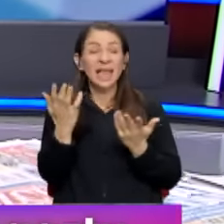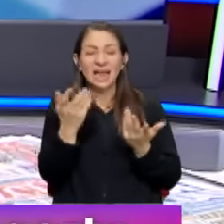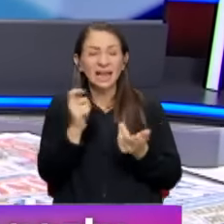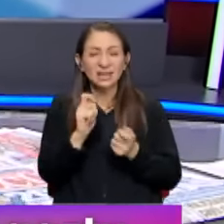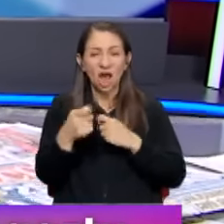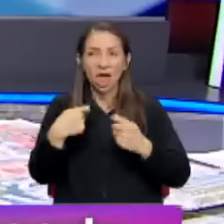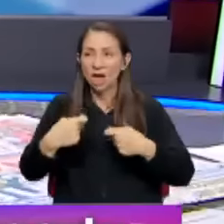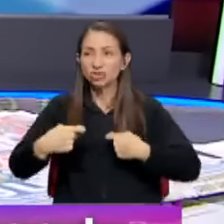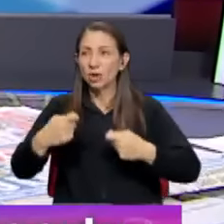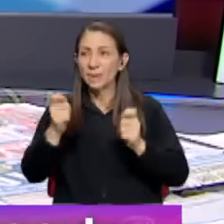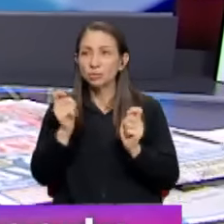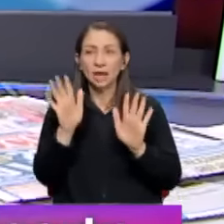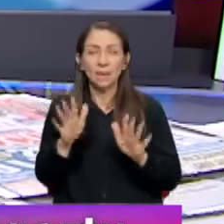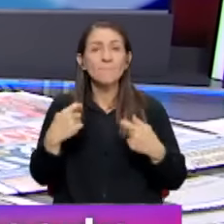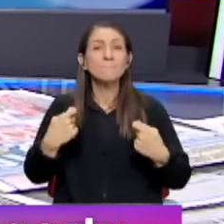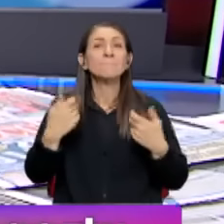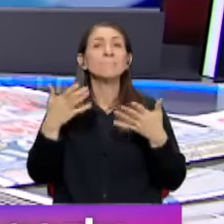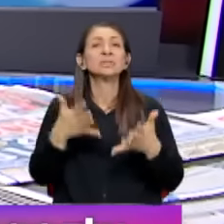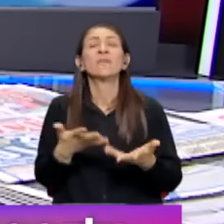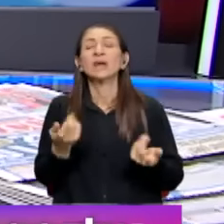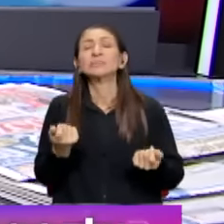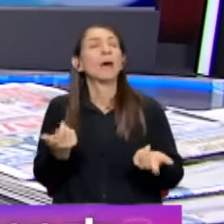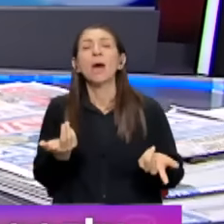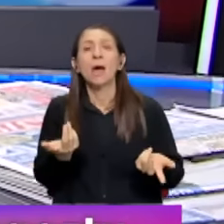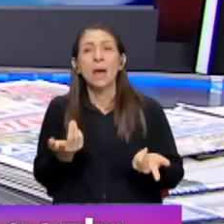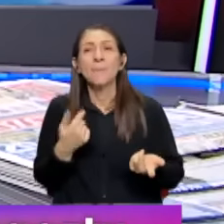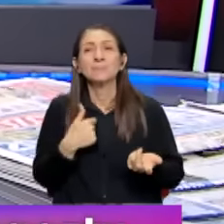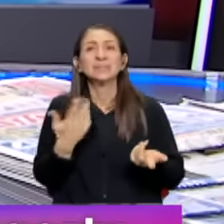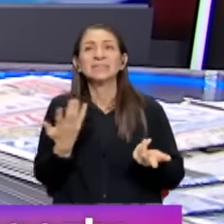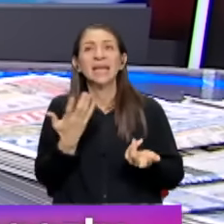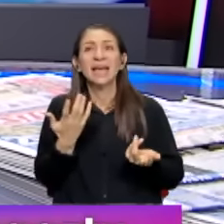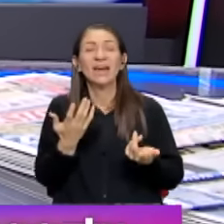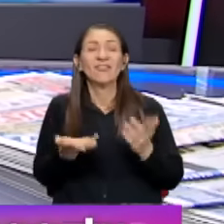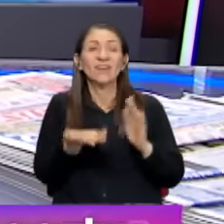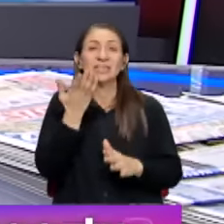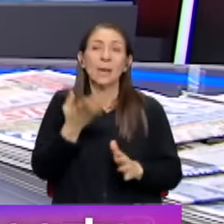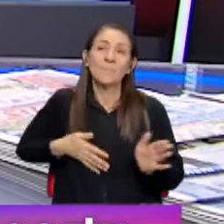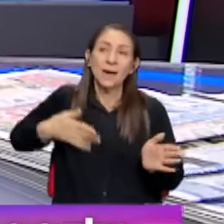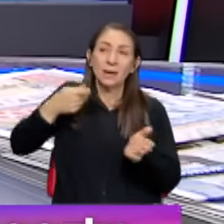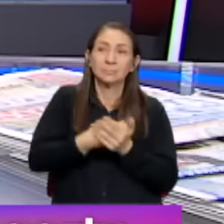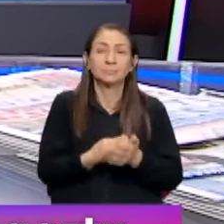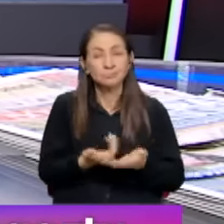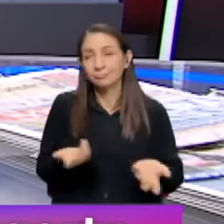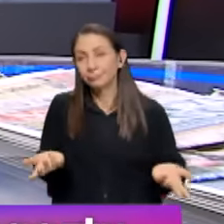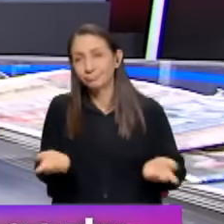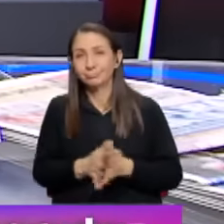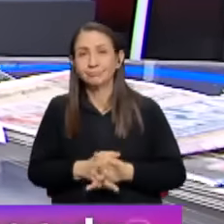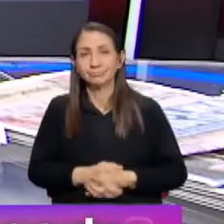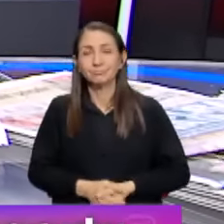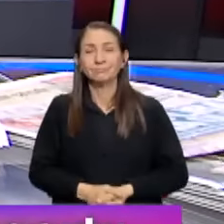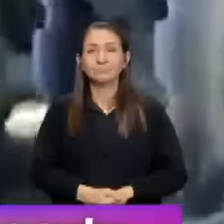kadar harcamak zorunda kalacak? Biz neye ne kadar fazladan para vereceğiz?